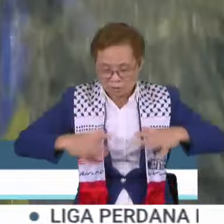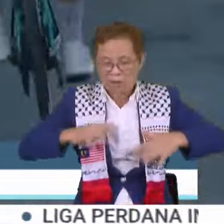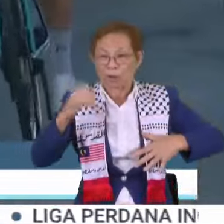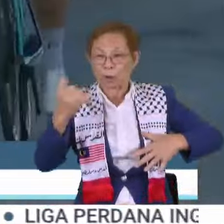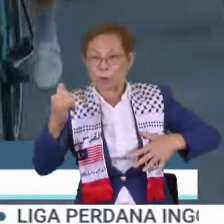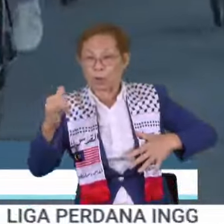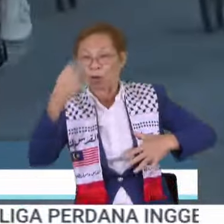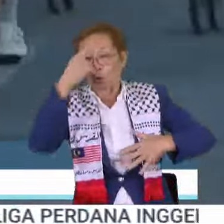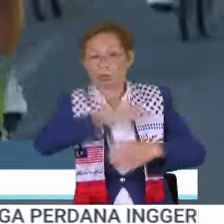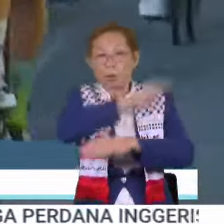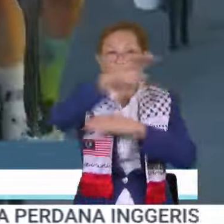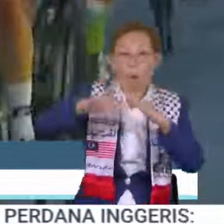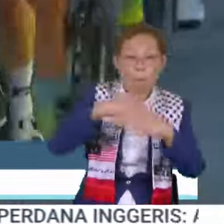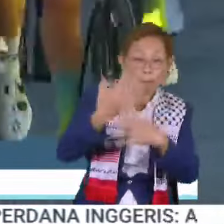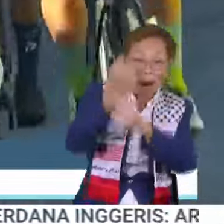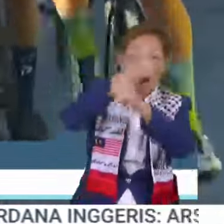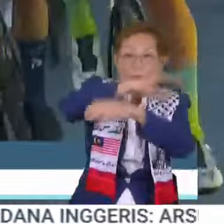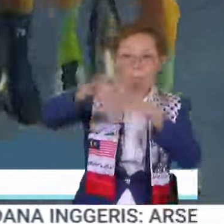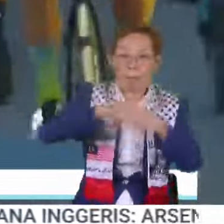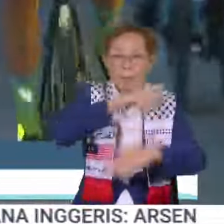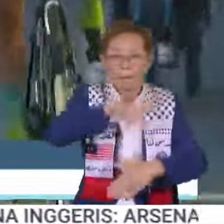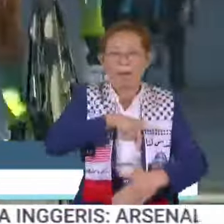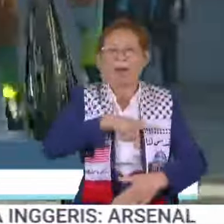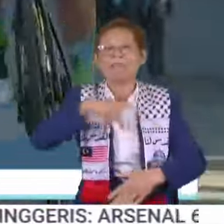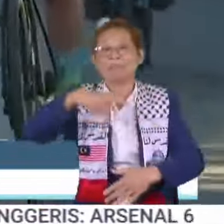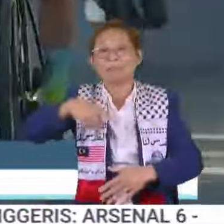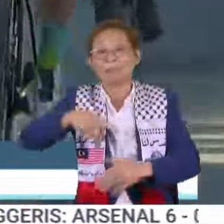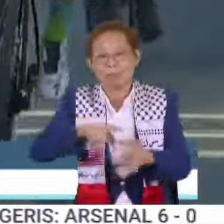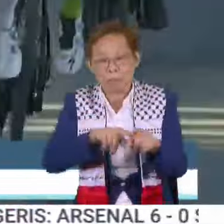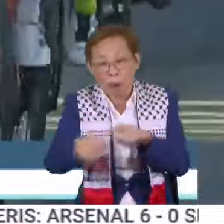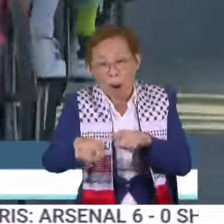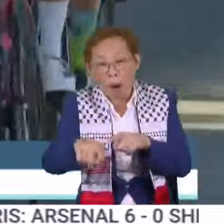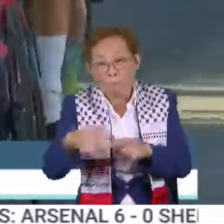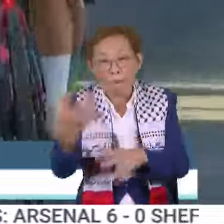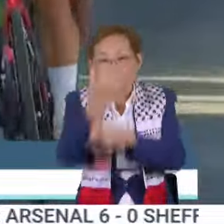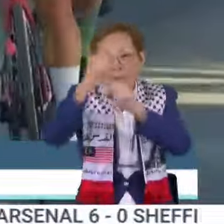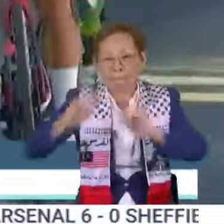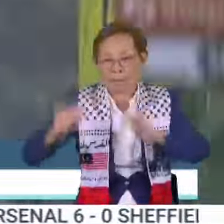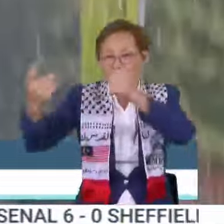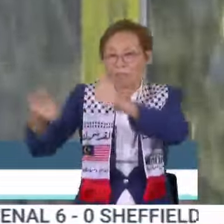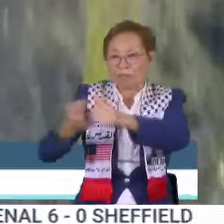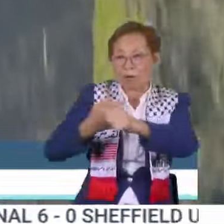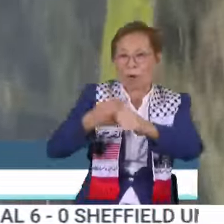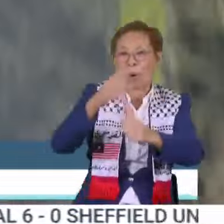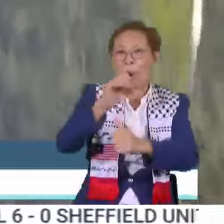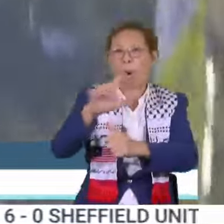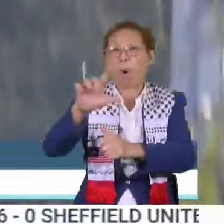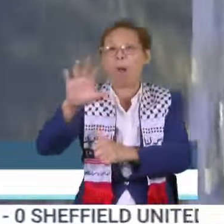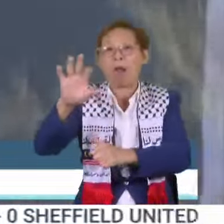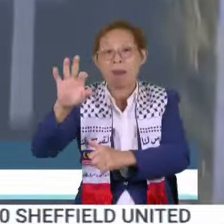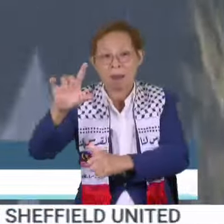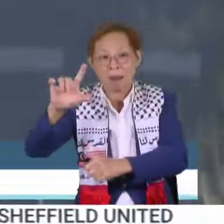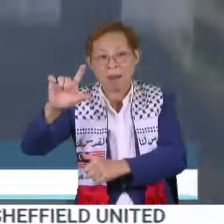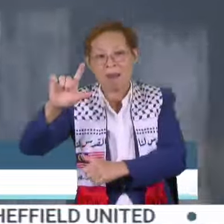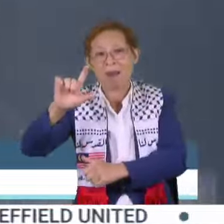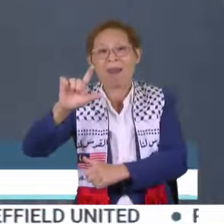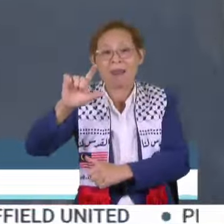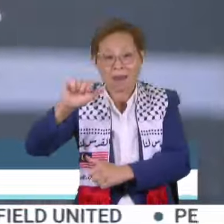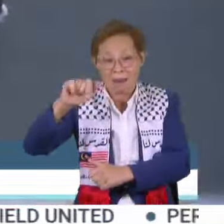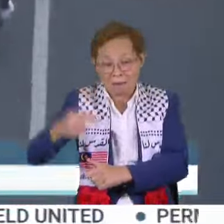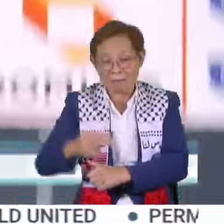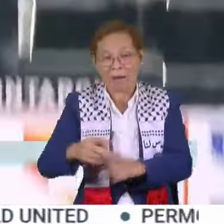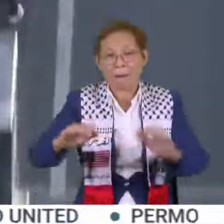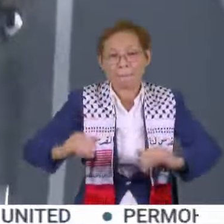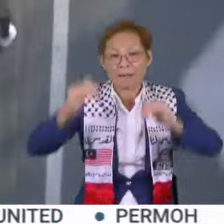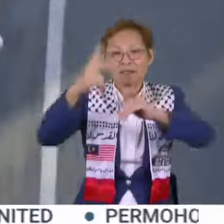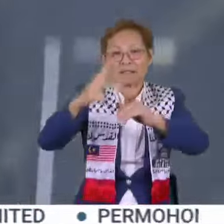untuk pendahulu keseluruhan menjadi milik Petri yang mengatasi pemenang peringkat pertama Olaf Koy. Peringkat ketiga ialah ujian